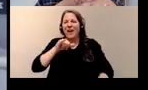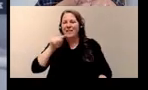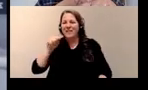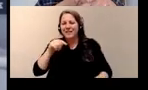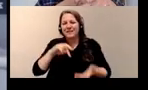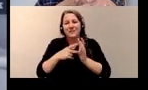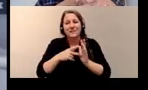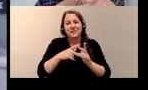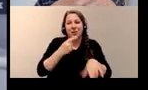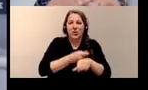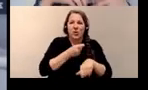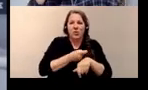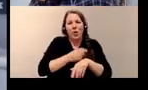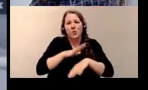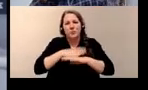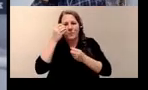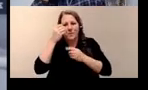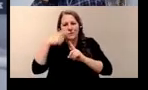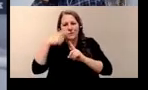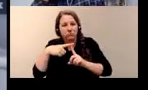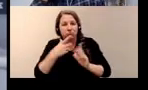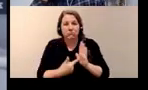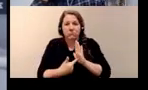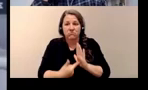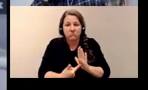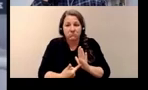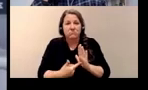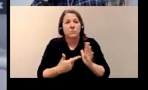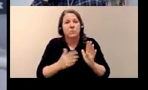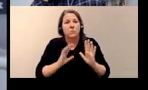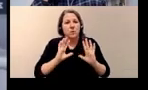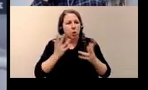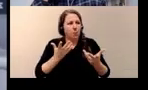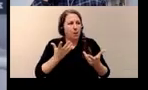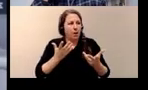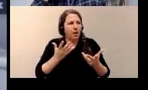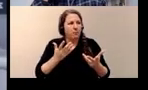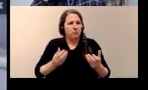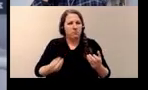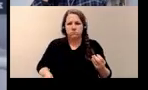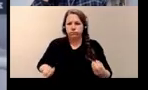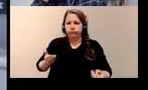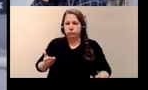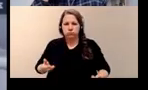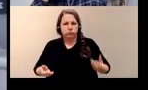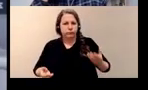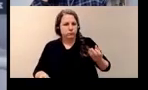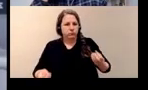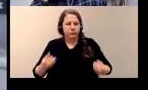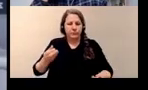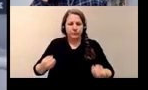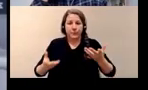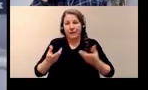Technologies, et qui montre en fait comment autour de nous a émergé une sorte de, à la fois d'économie,